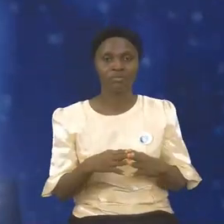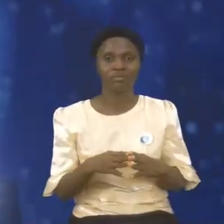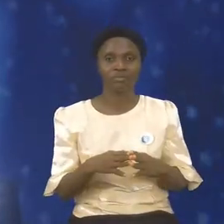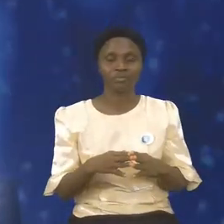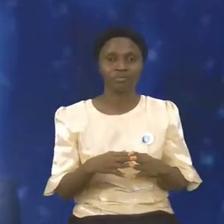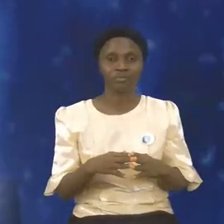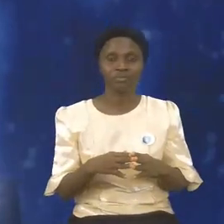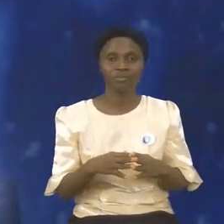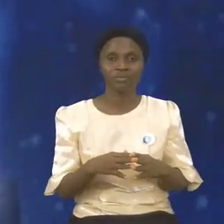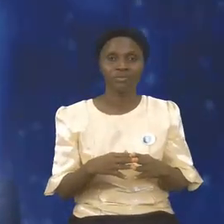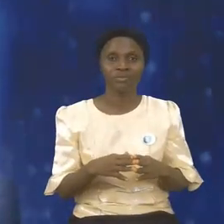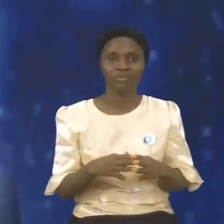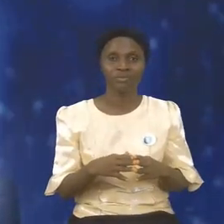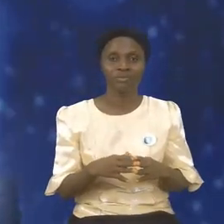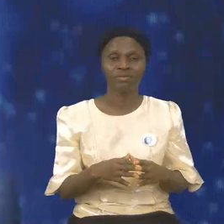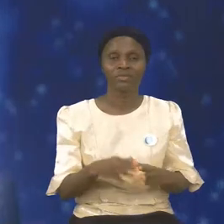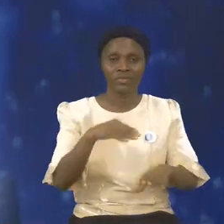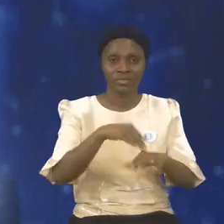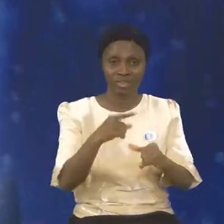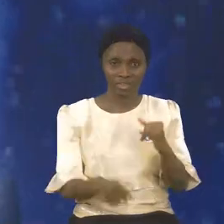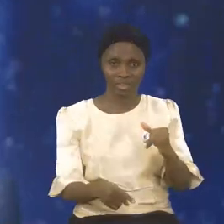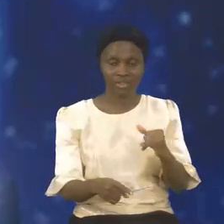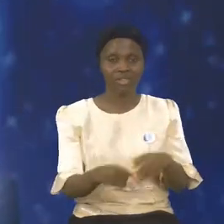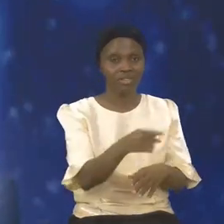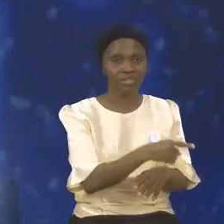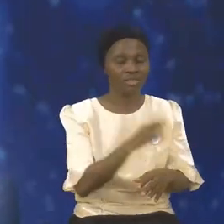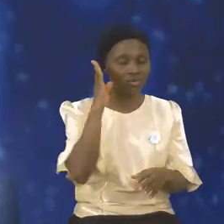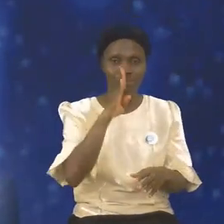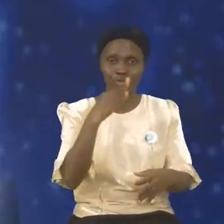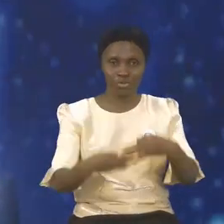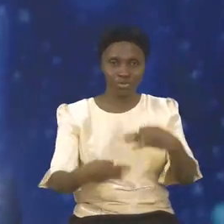et ils vont vivre